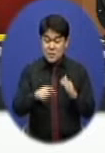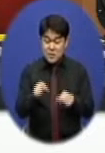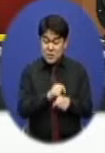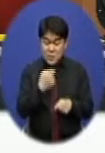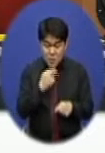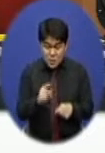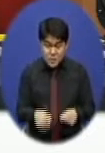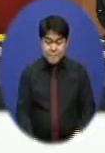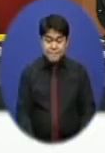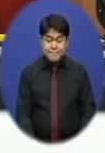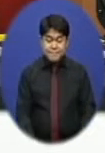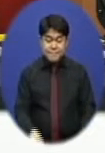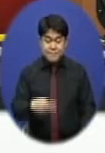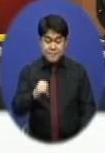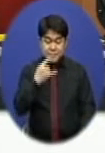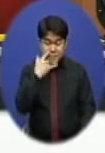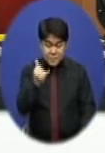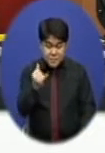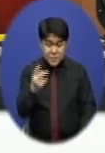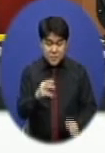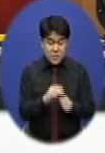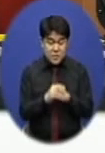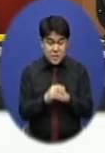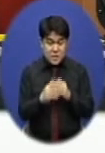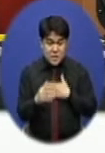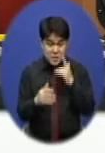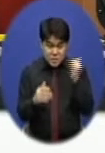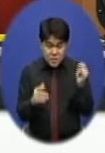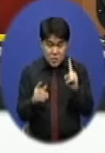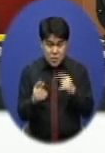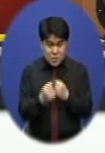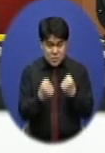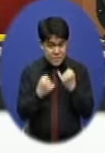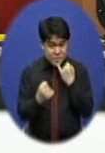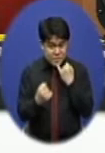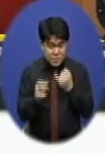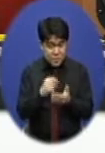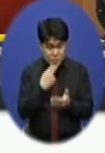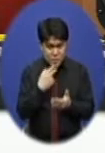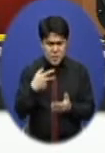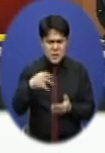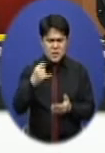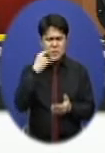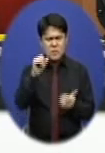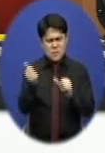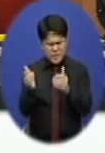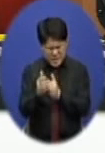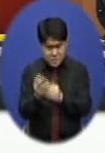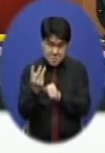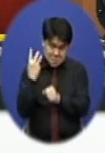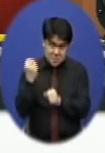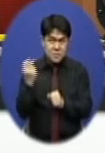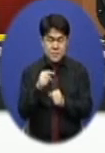네. 뭐 시 부모님이나 친정어머님이나 별일 없으시고요. 네, 시어머님은 돌아가셨고요. 돌아가신 3년